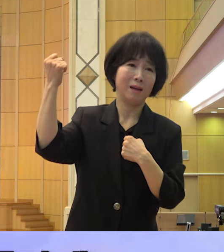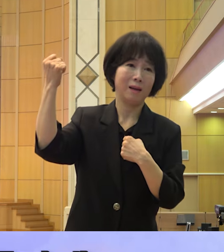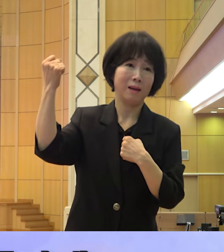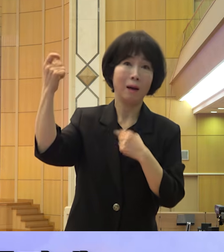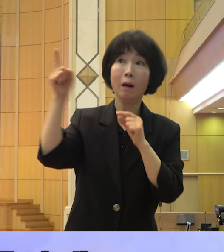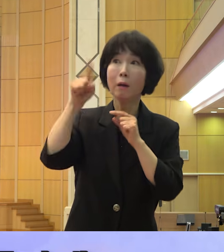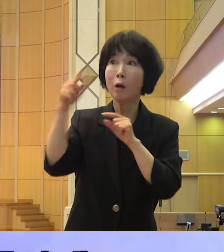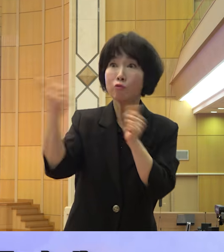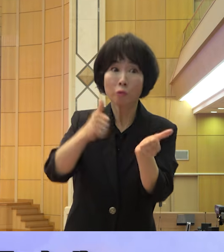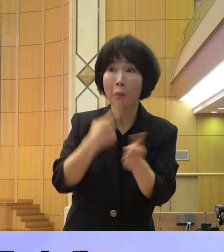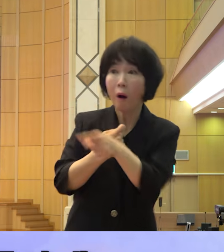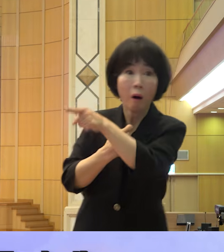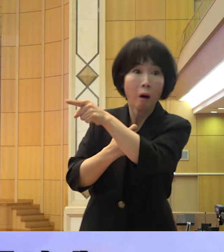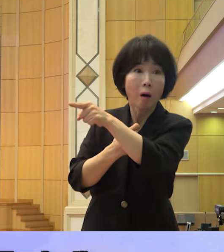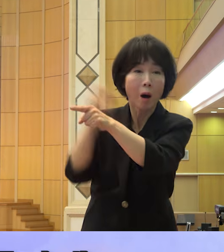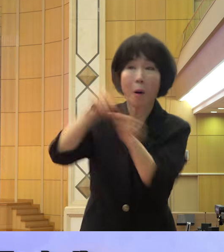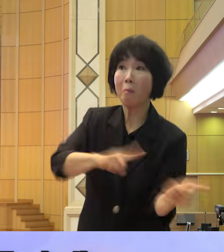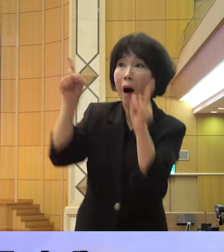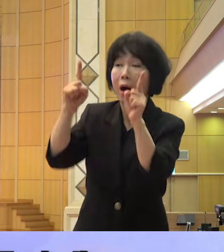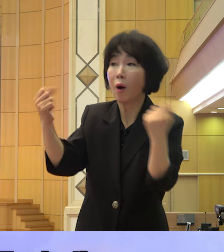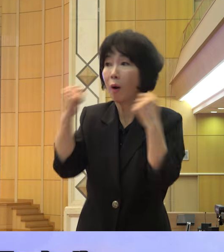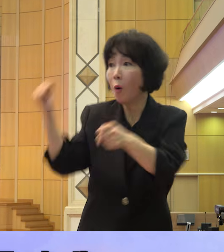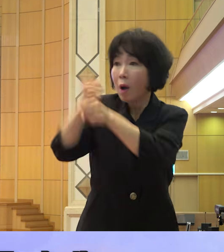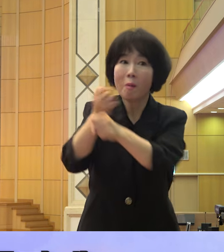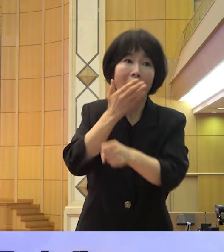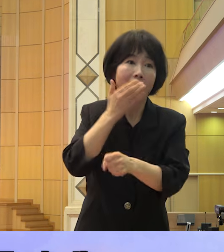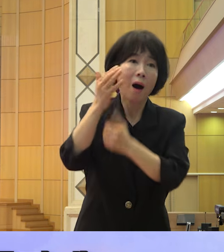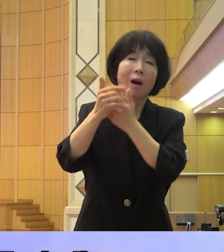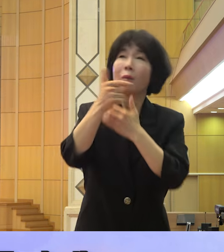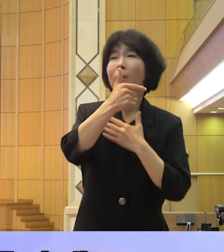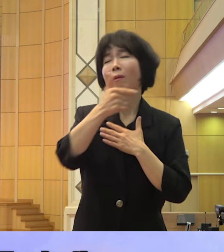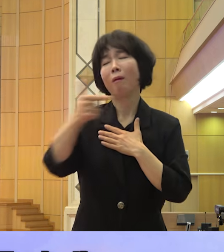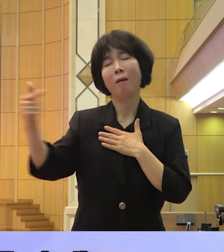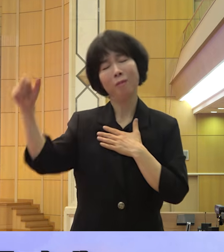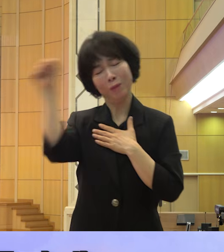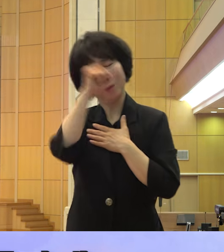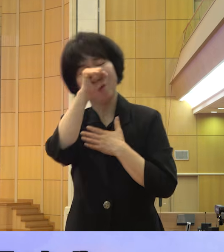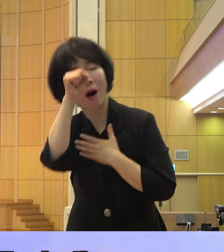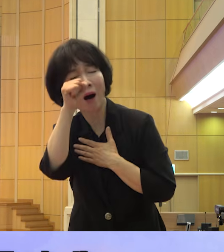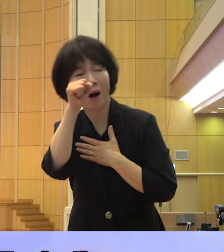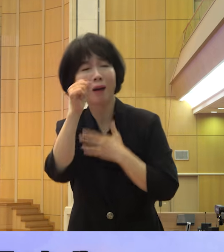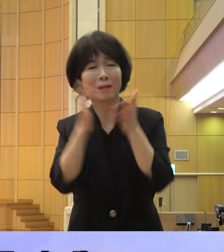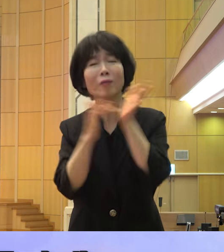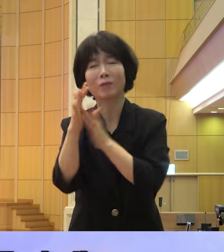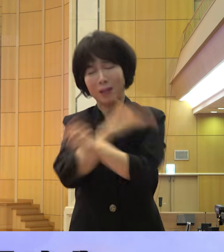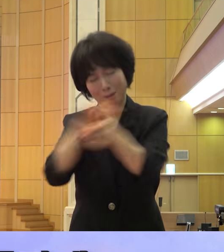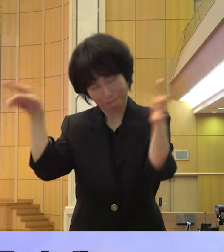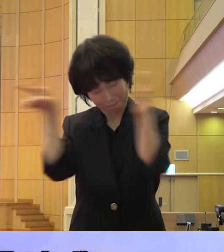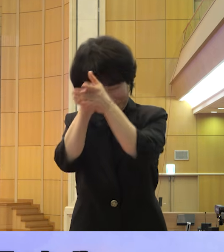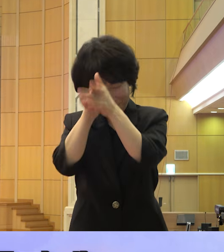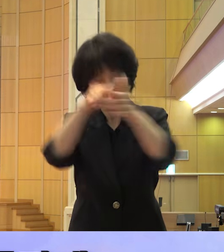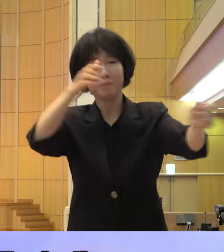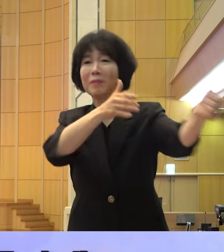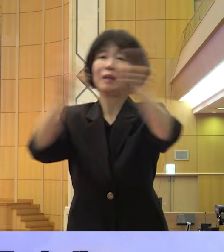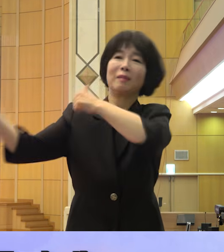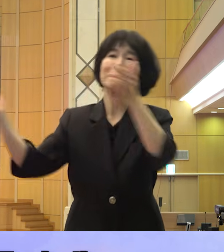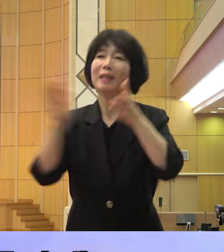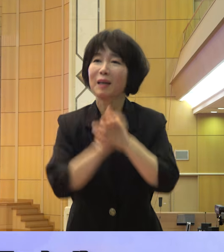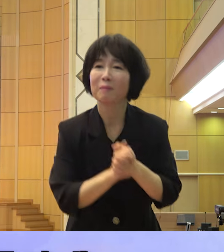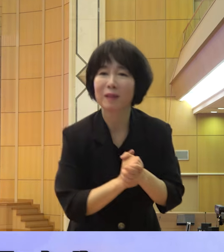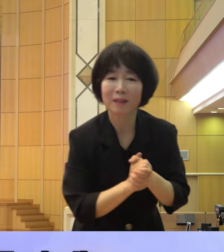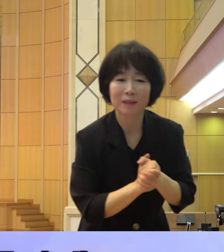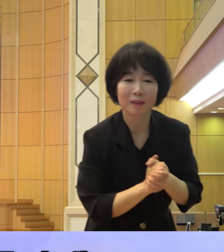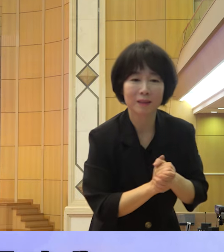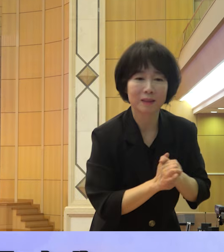우리 하나님은 너무 좋으신 하나님이야. 이렇게 좋으신 하나님을 진작 알았더라면 얼마나 더 좋아. 더 진작 믿으면 더 좋지.